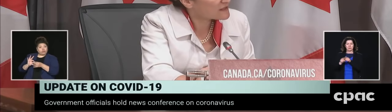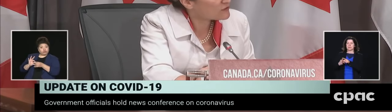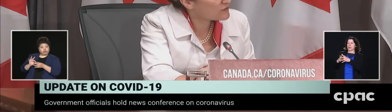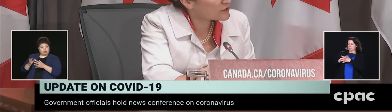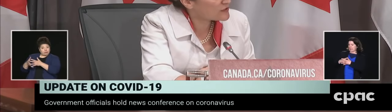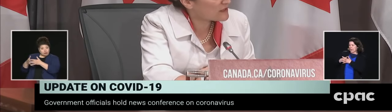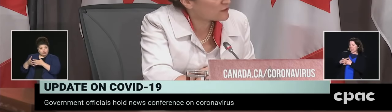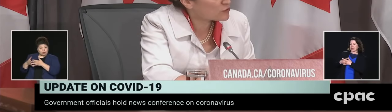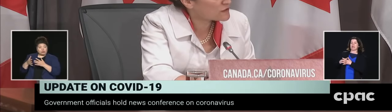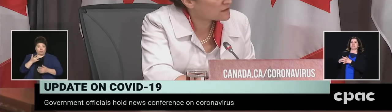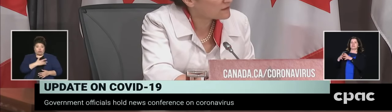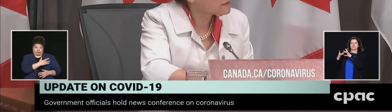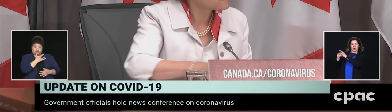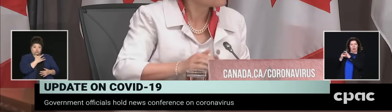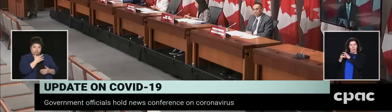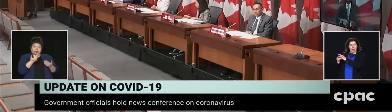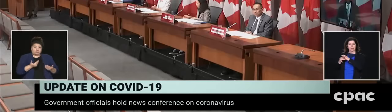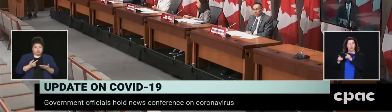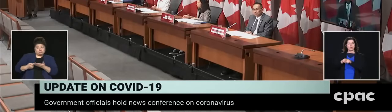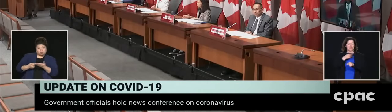NERV, est-ce que tu veux ajouter quelque chose?